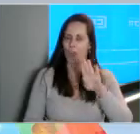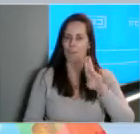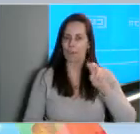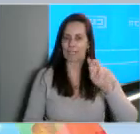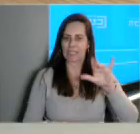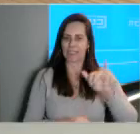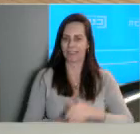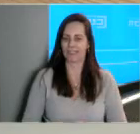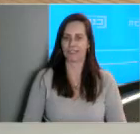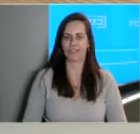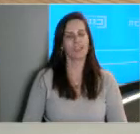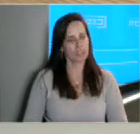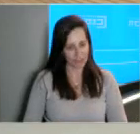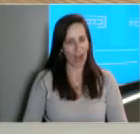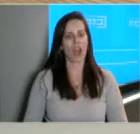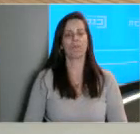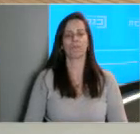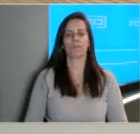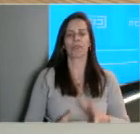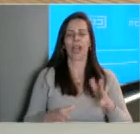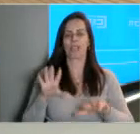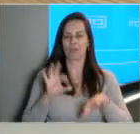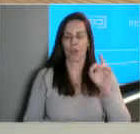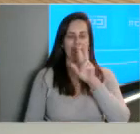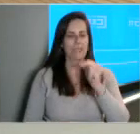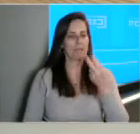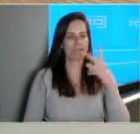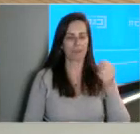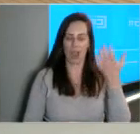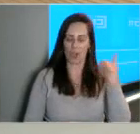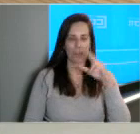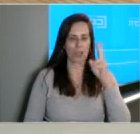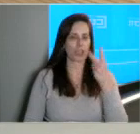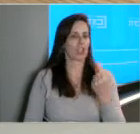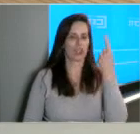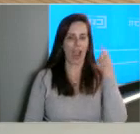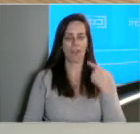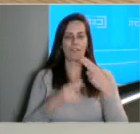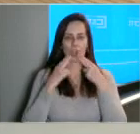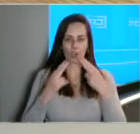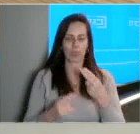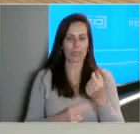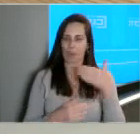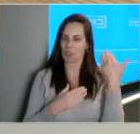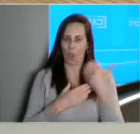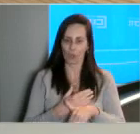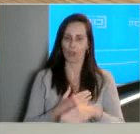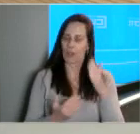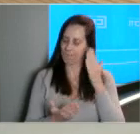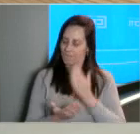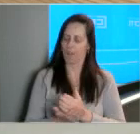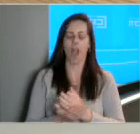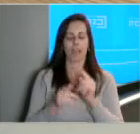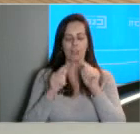בנצי. כן, משה, אז בחירות 2020 היו ביום שני שעבר, והתוצאות הכמעט סופיות כבר